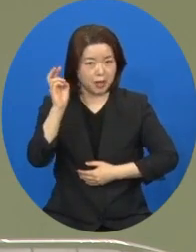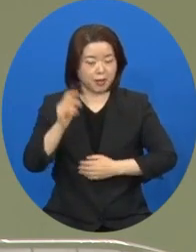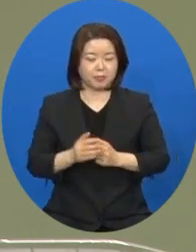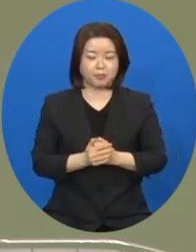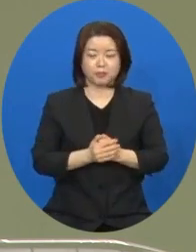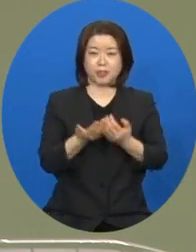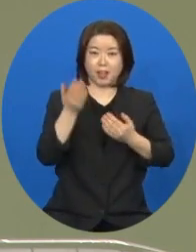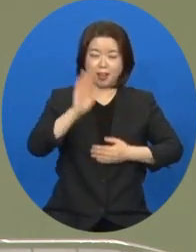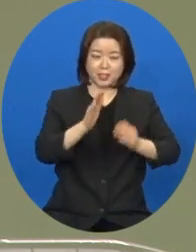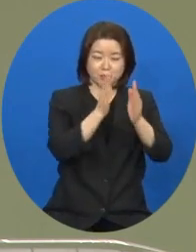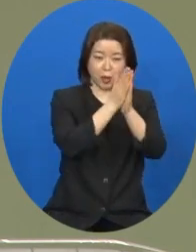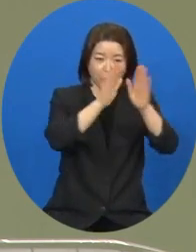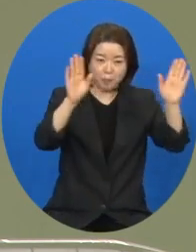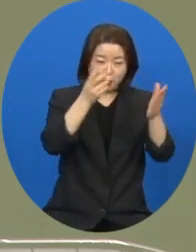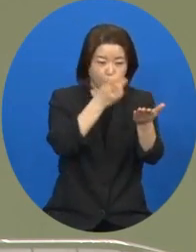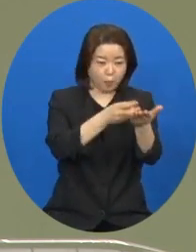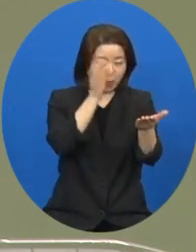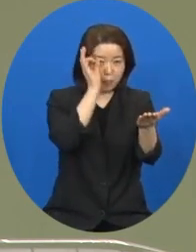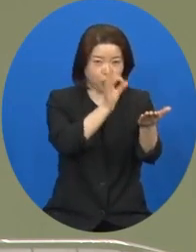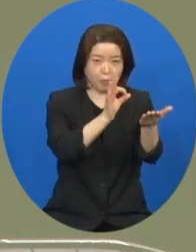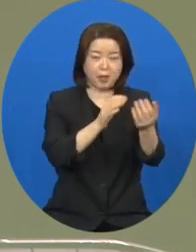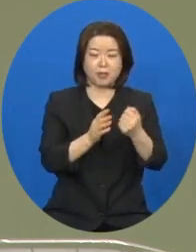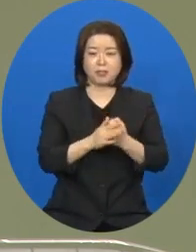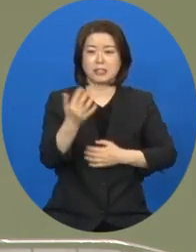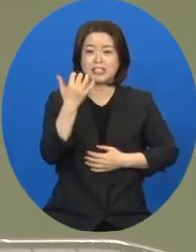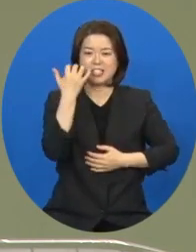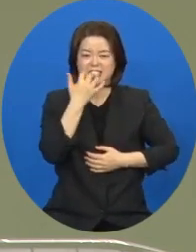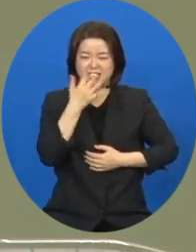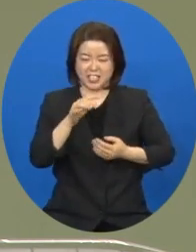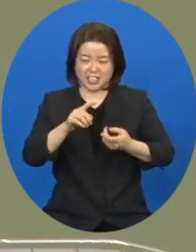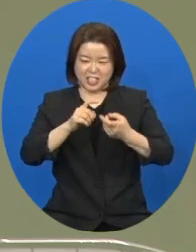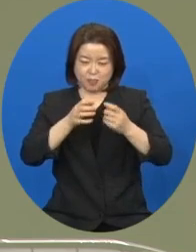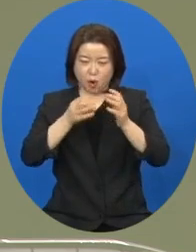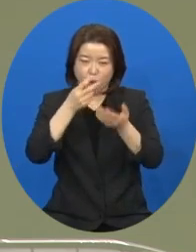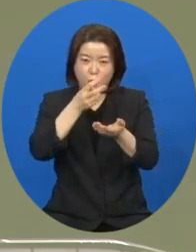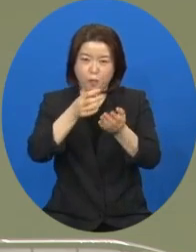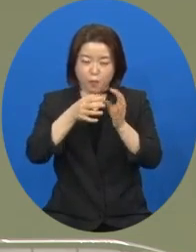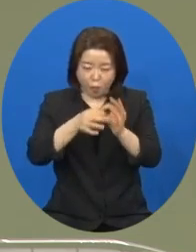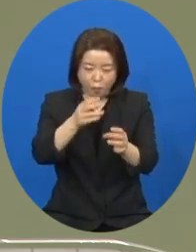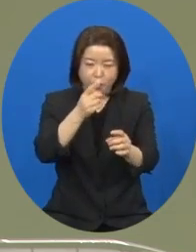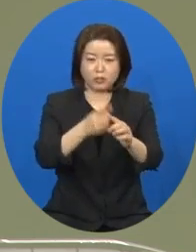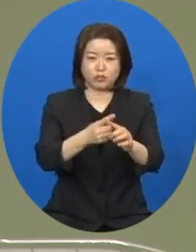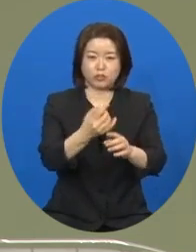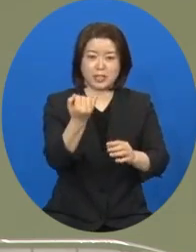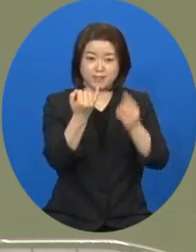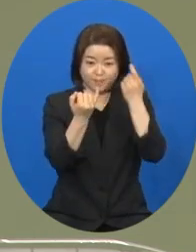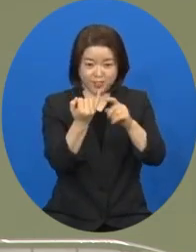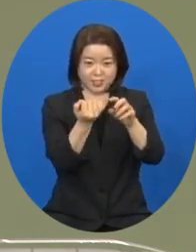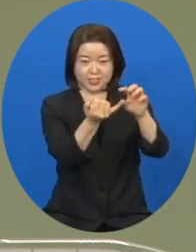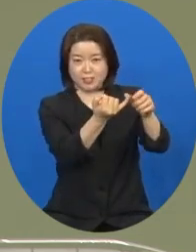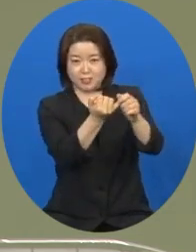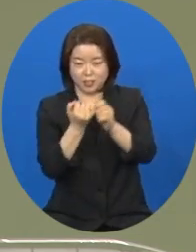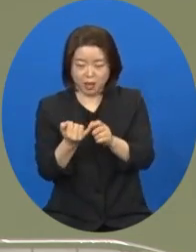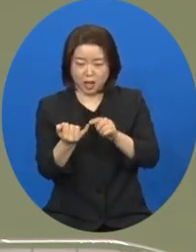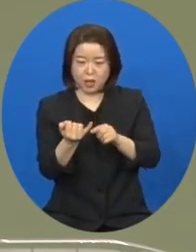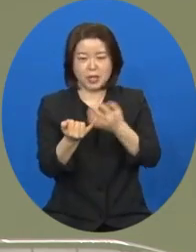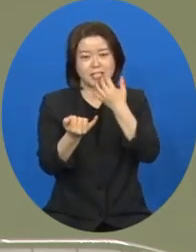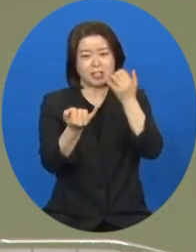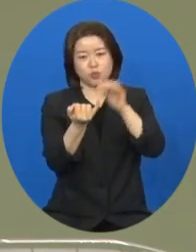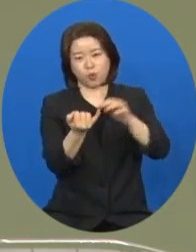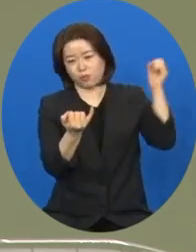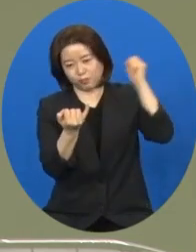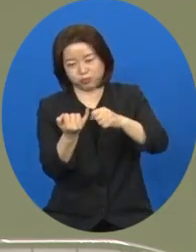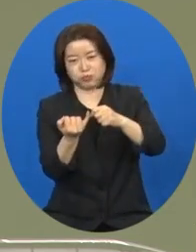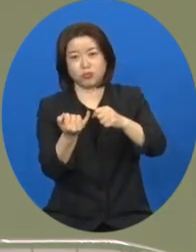이렇게 가늠하다가 붙잡힌 사람은 돌로 쳐 죽이라고 했거든요. 근데 이 여자도 용서해라.